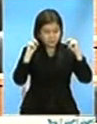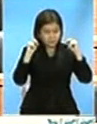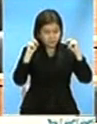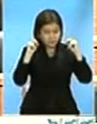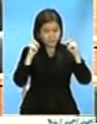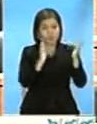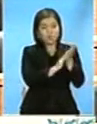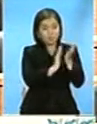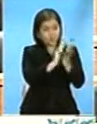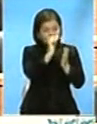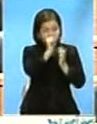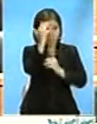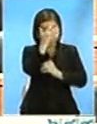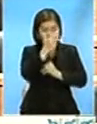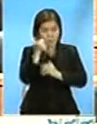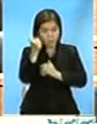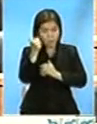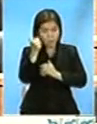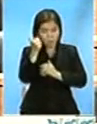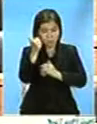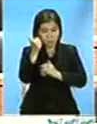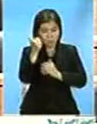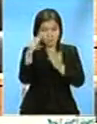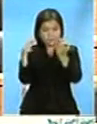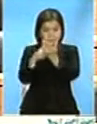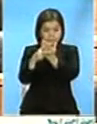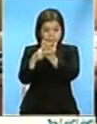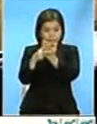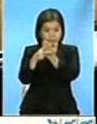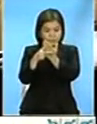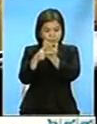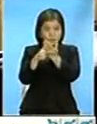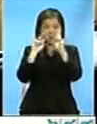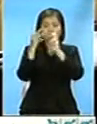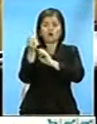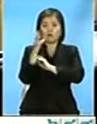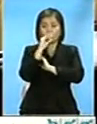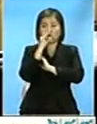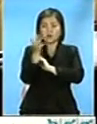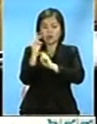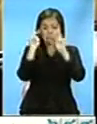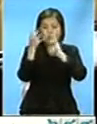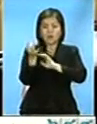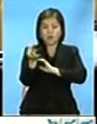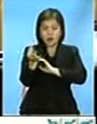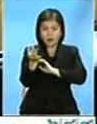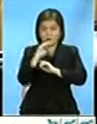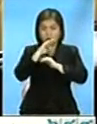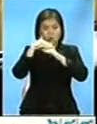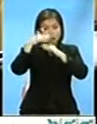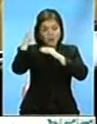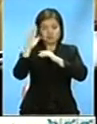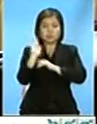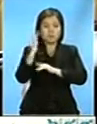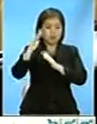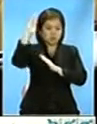วย ท่านฮะท่านฮะเอาเข้าประเด็นของท่านดีกว่าครับมีไม่งั้นก็มีผู้ประท้วง